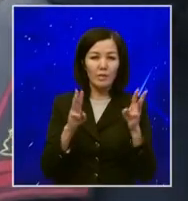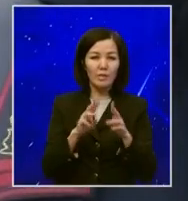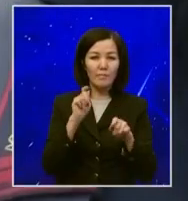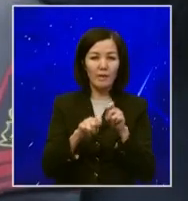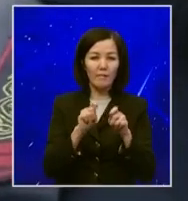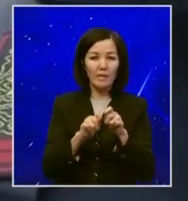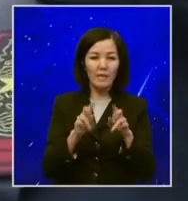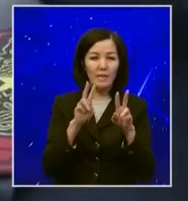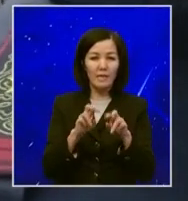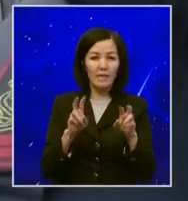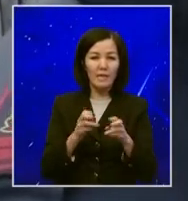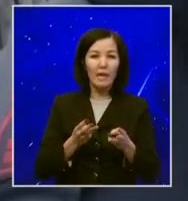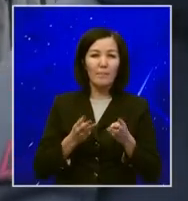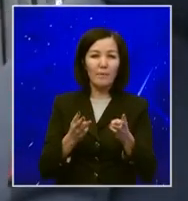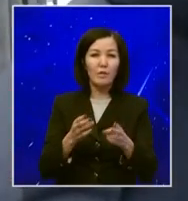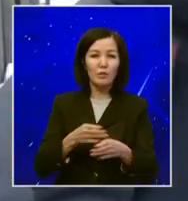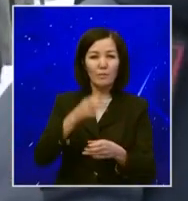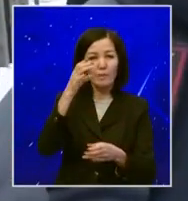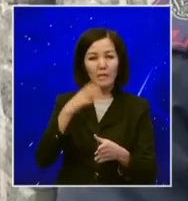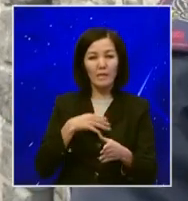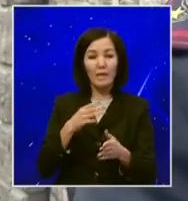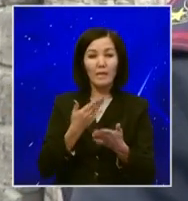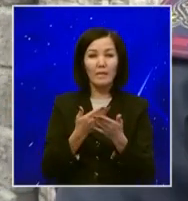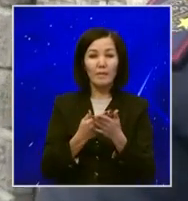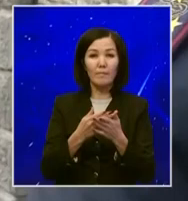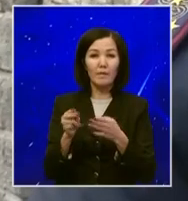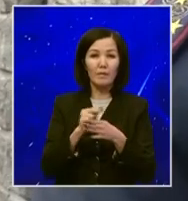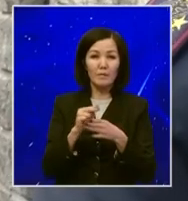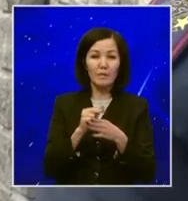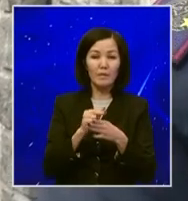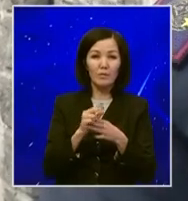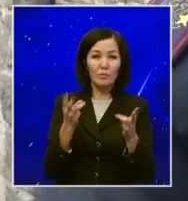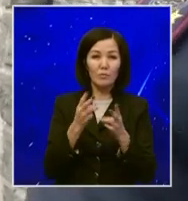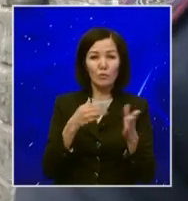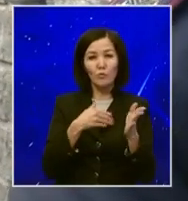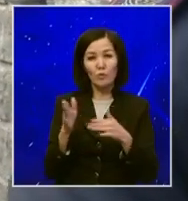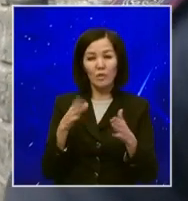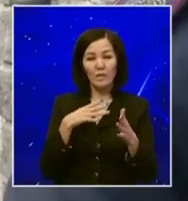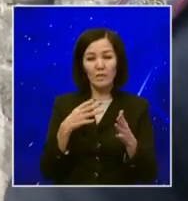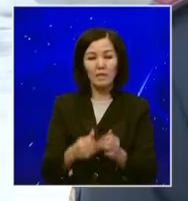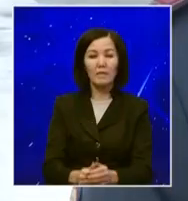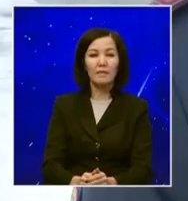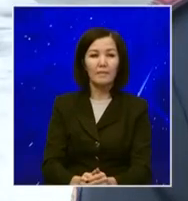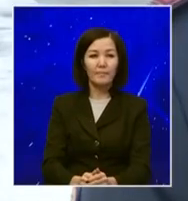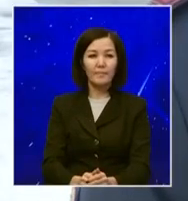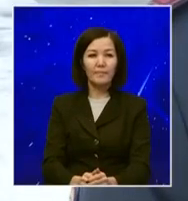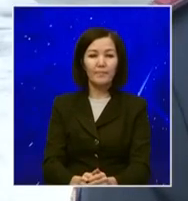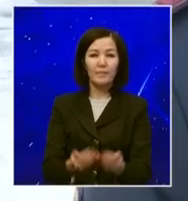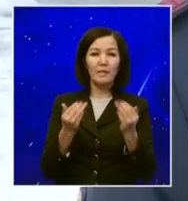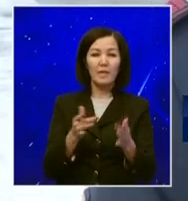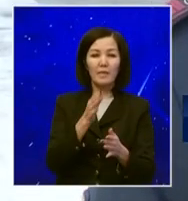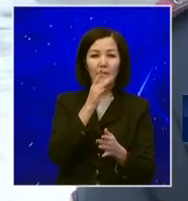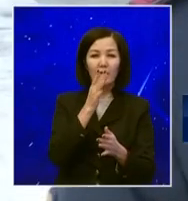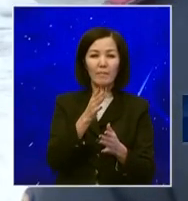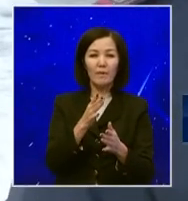проверили отопительное оборудование. В случае их неисправности владельцам даются рекомендации по устранению недочетов. На данный момент у нас